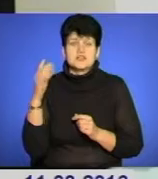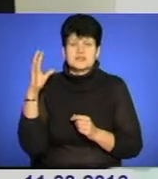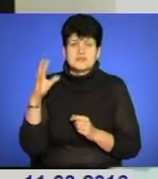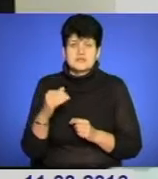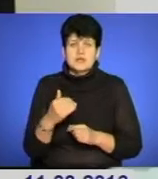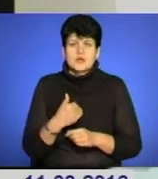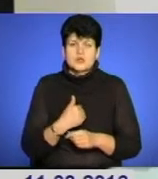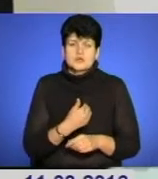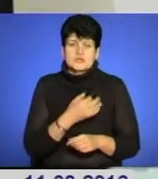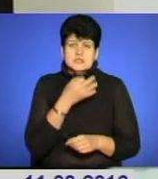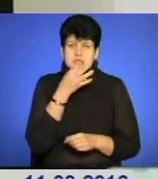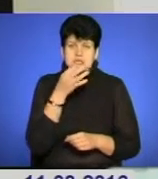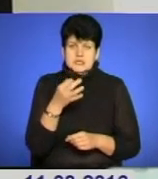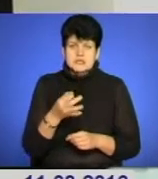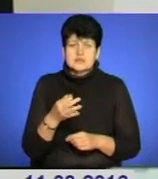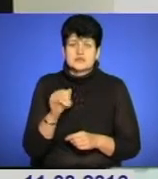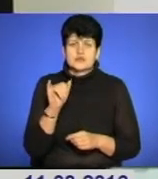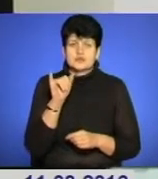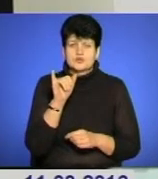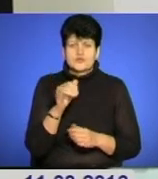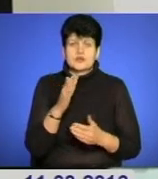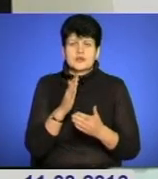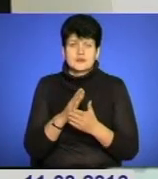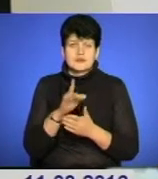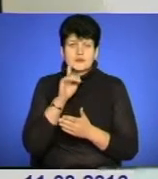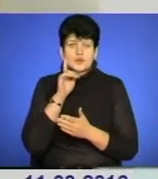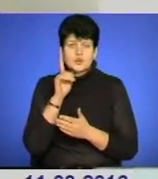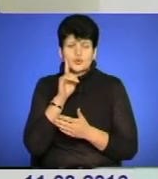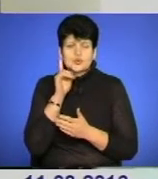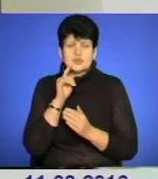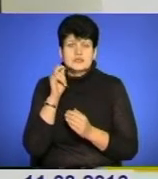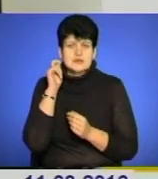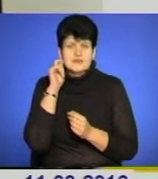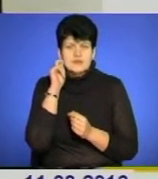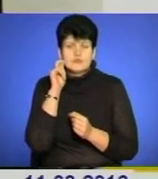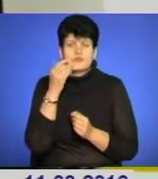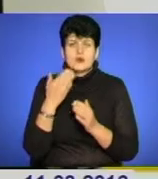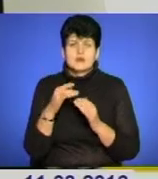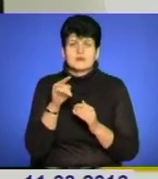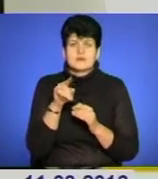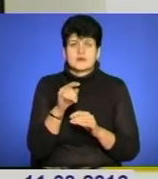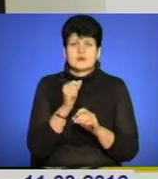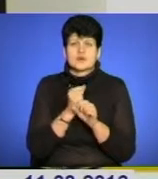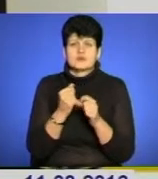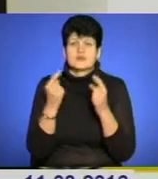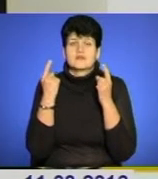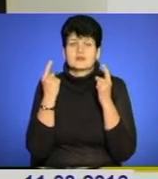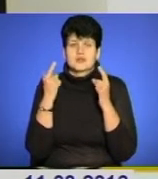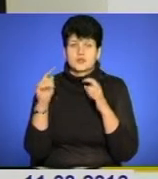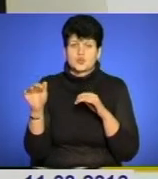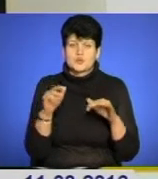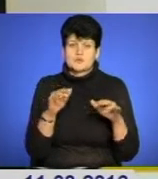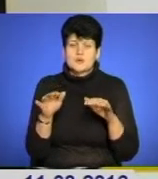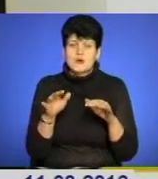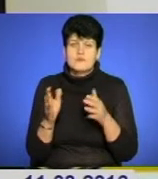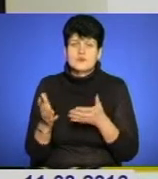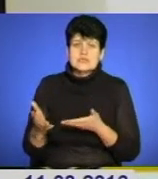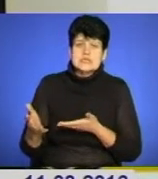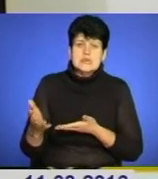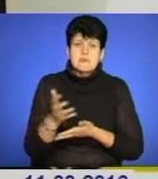сказати, хоча ви є і юні за віком, але ви вже робите велику справу.